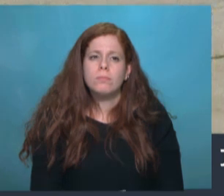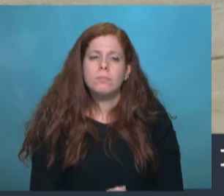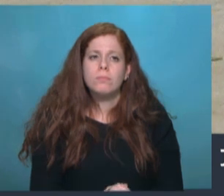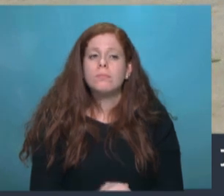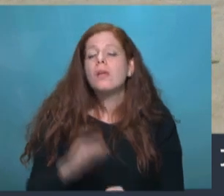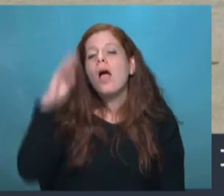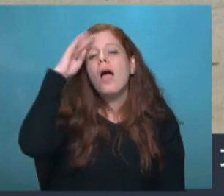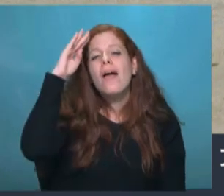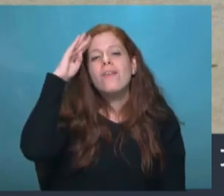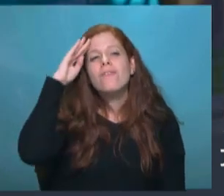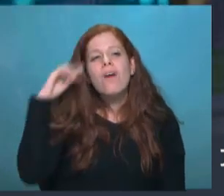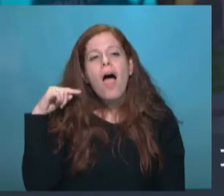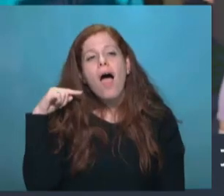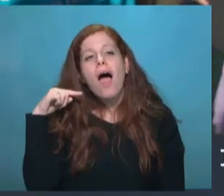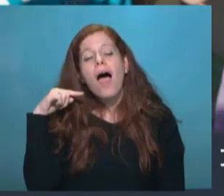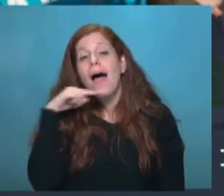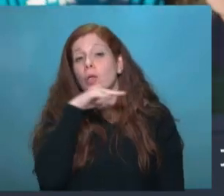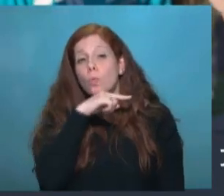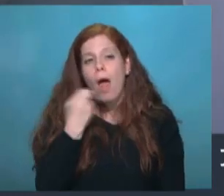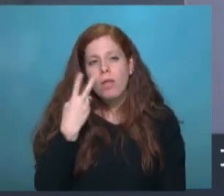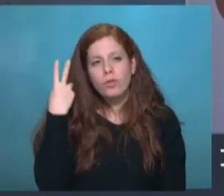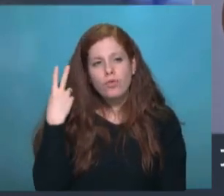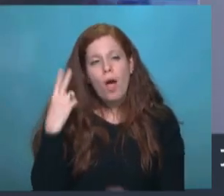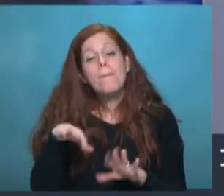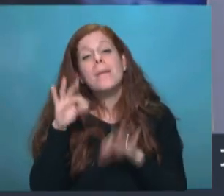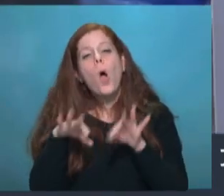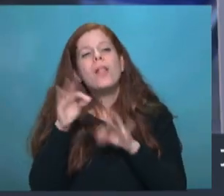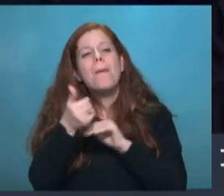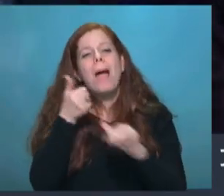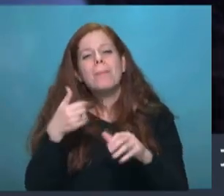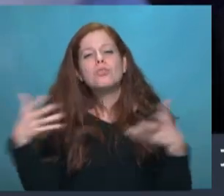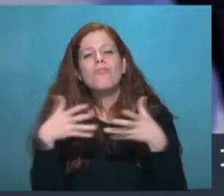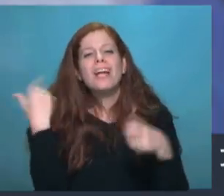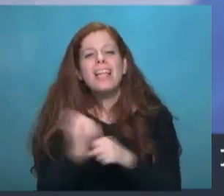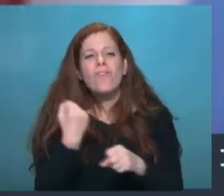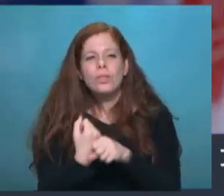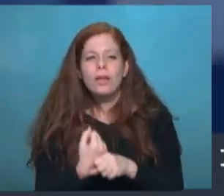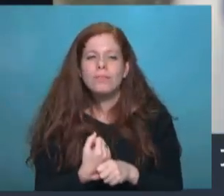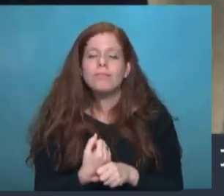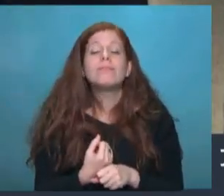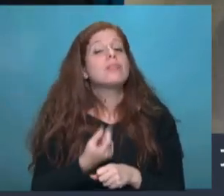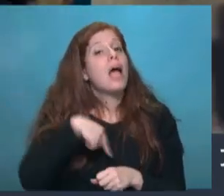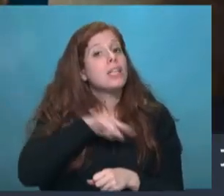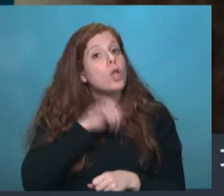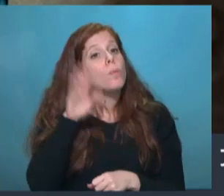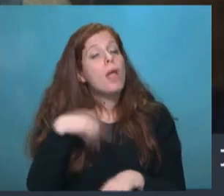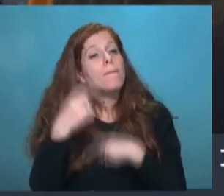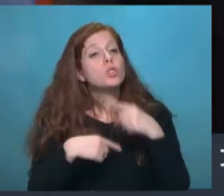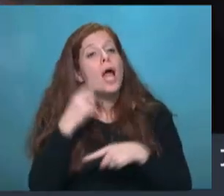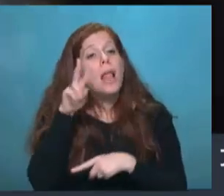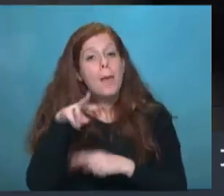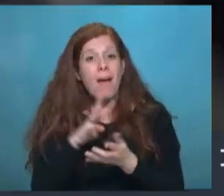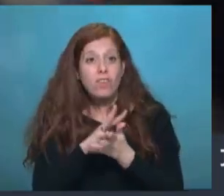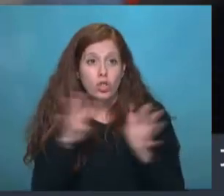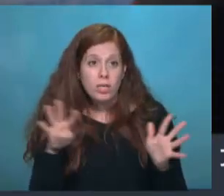חיפה האדומה לפני שבועיים, בחירות לפריימריז של מפלגת העבודה. איזה יופי. אנחנו אמנם ב-2019, ויש